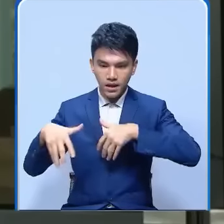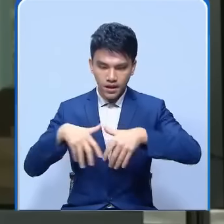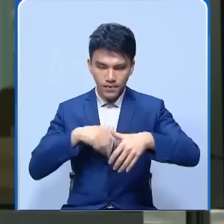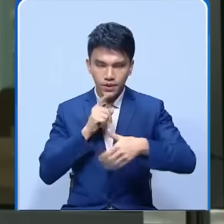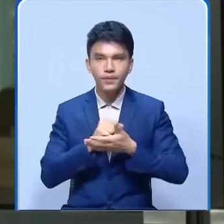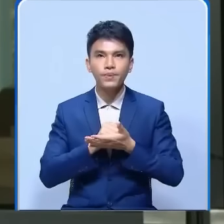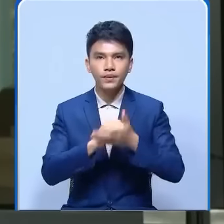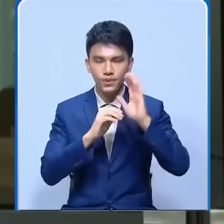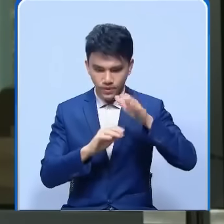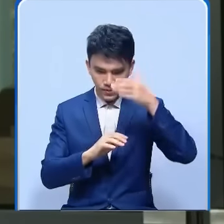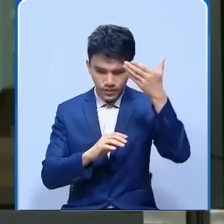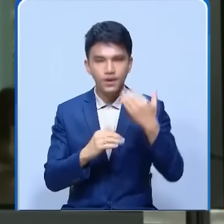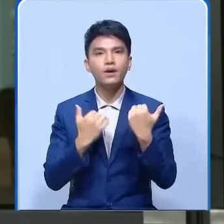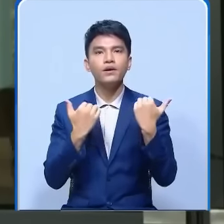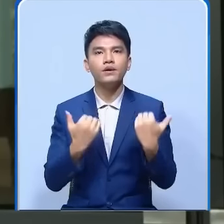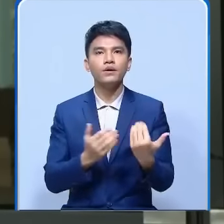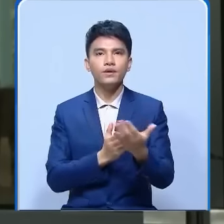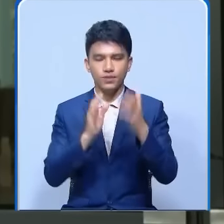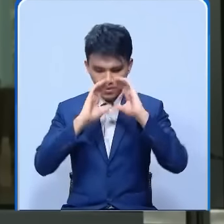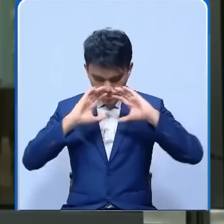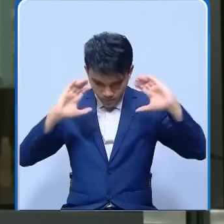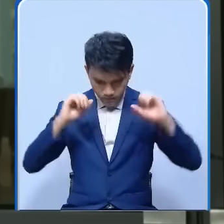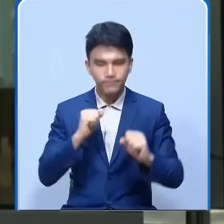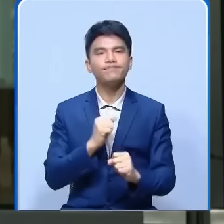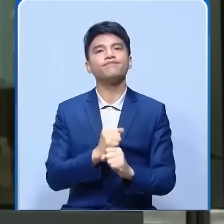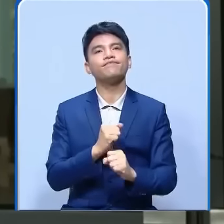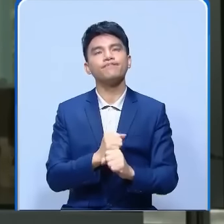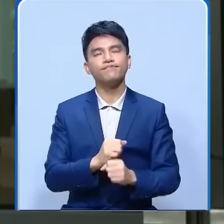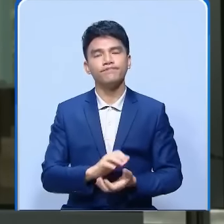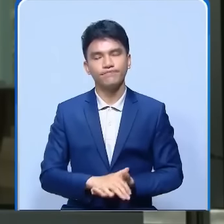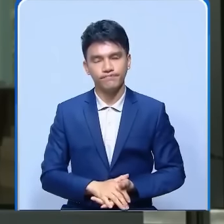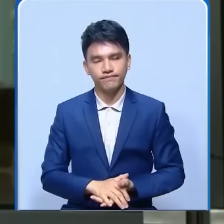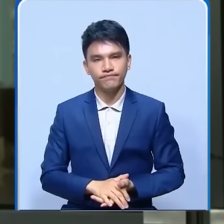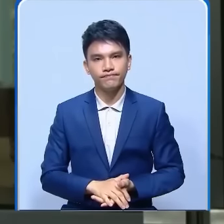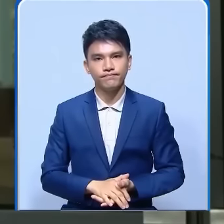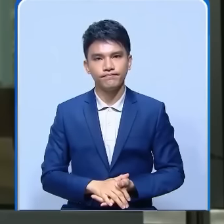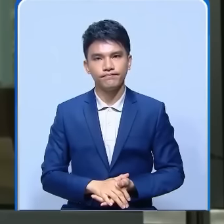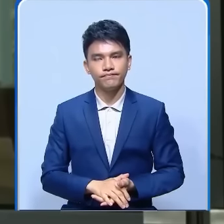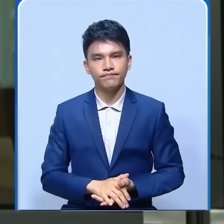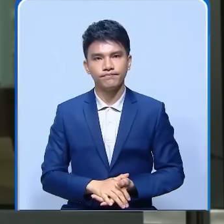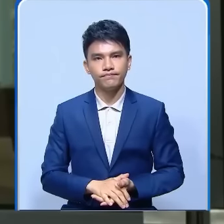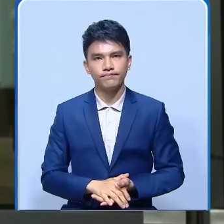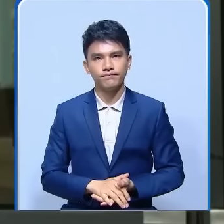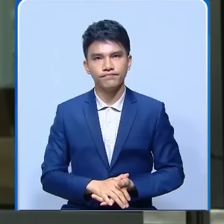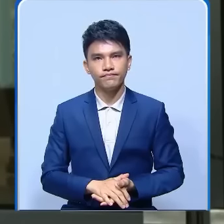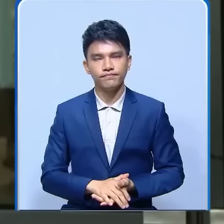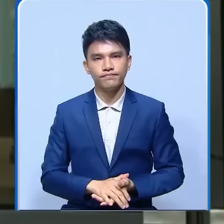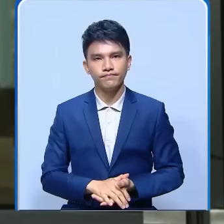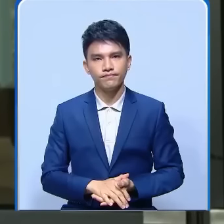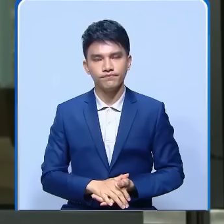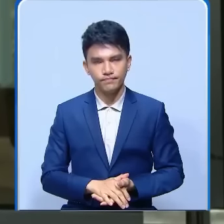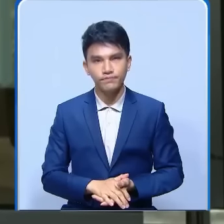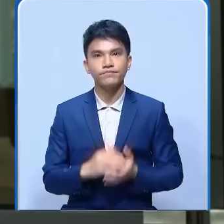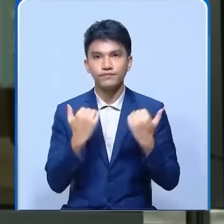ก่อนซึ่งอันนี้ทางหน่วยราชการทุกหน่วยเขาทำอยู่แล้ว ก็สบายใจได้มากขึ้น คุณผู้ชมคะแต่ขณะเ